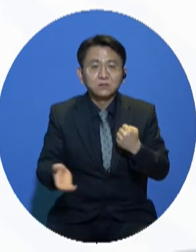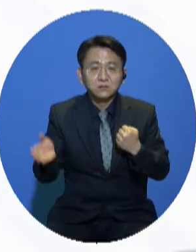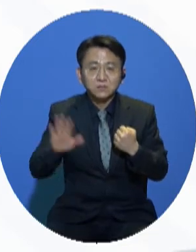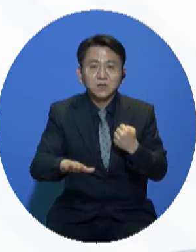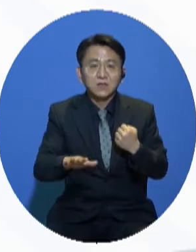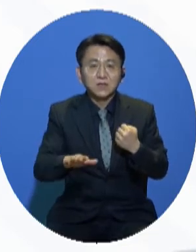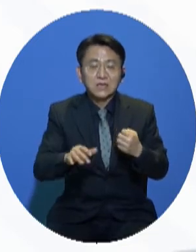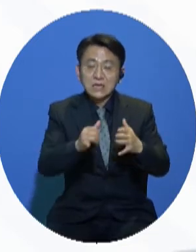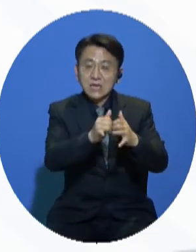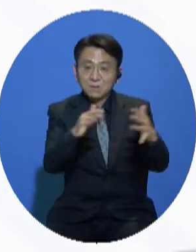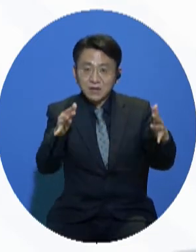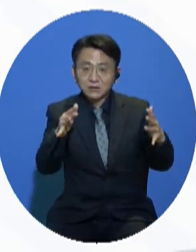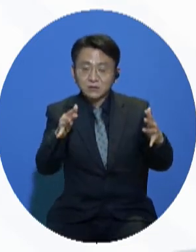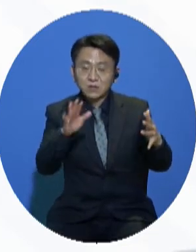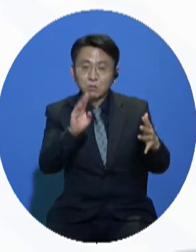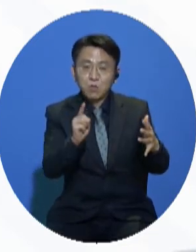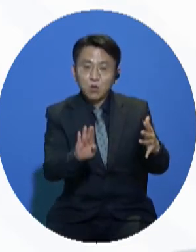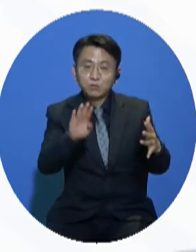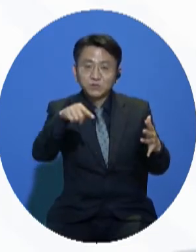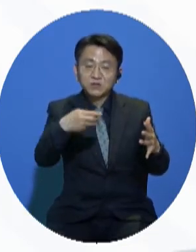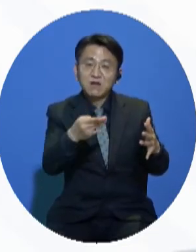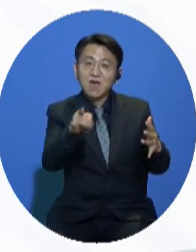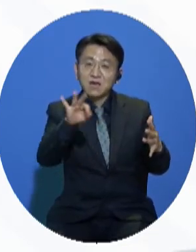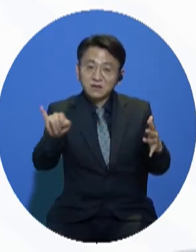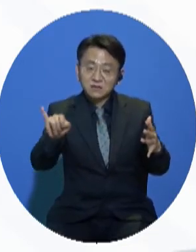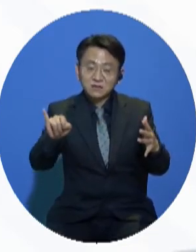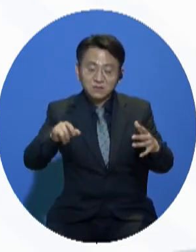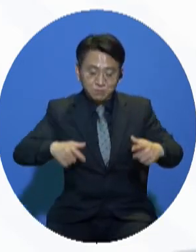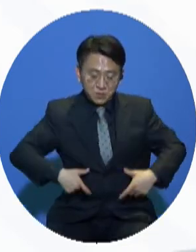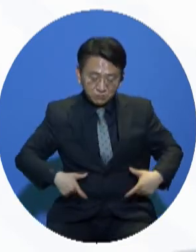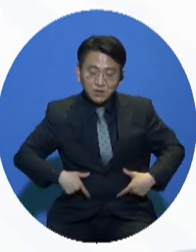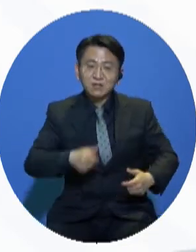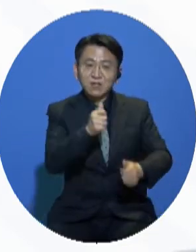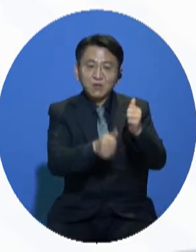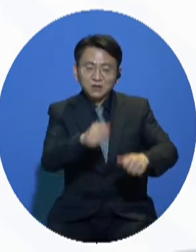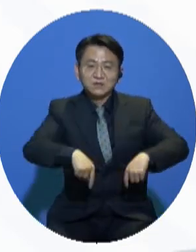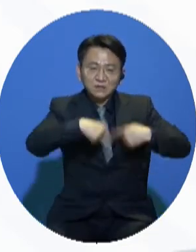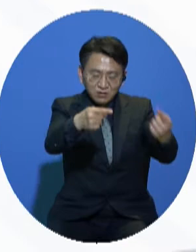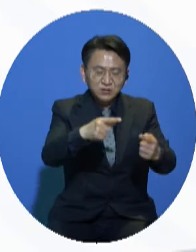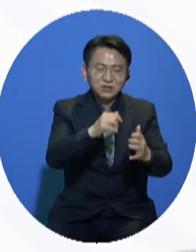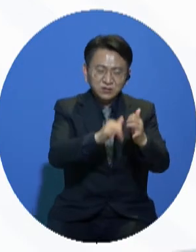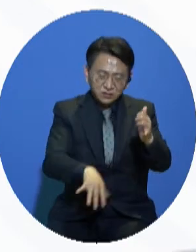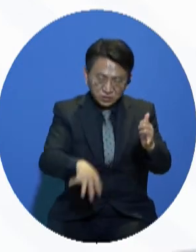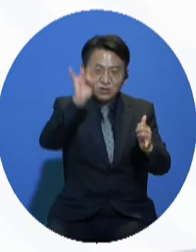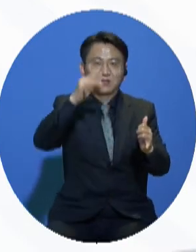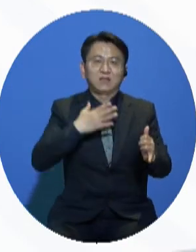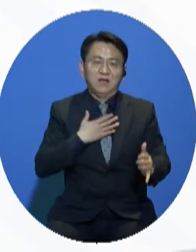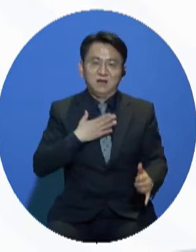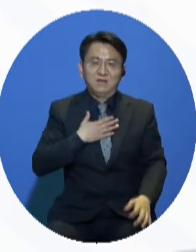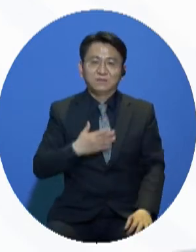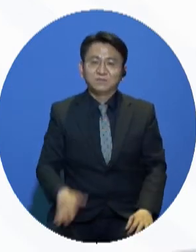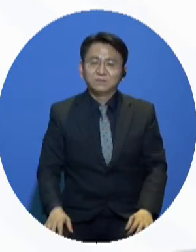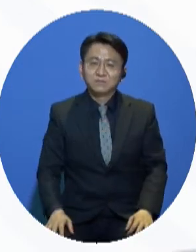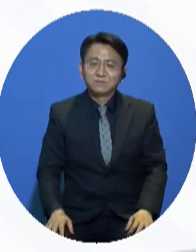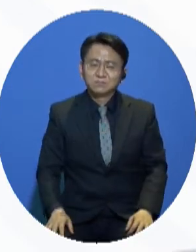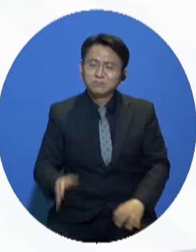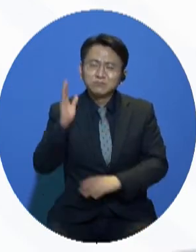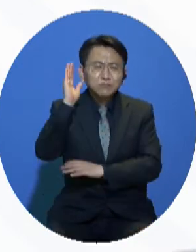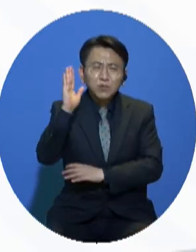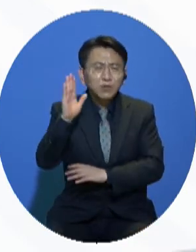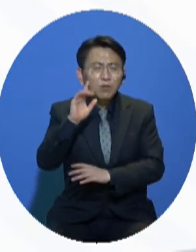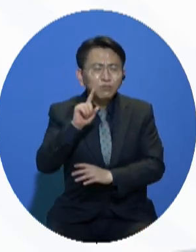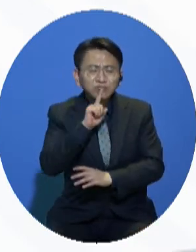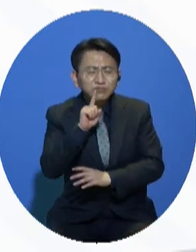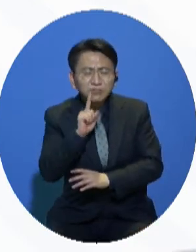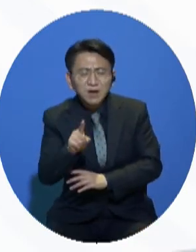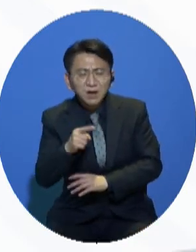패럴림피언이지만 비장애인 봅슬레이 월드 챔피언에 참여한 최초의 사례가 되었습니다. 그러면 이게 이야기가 도대체